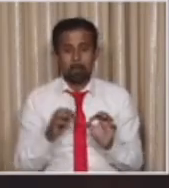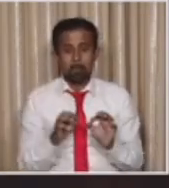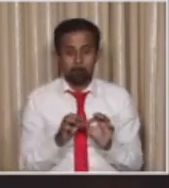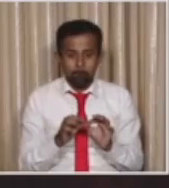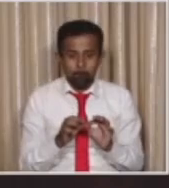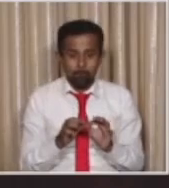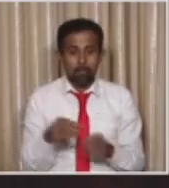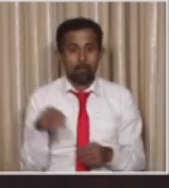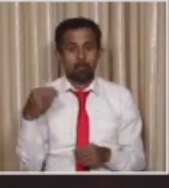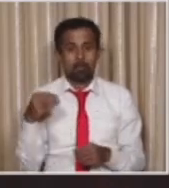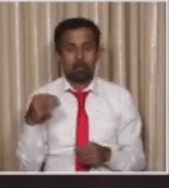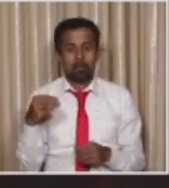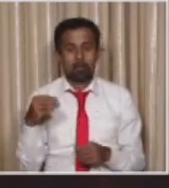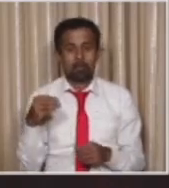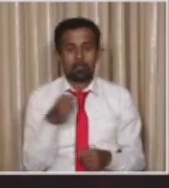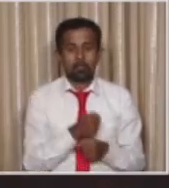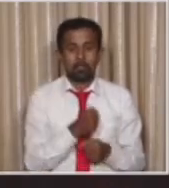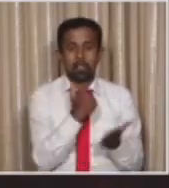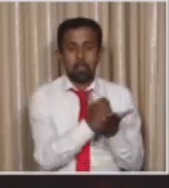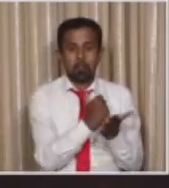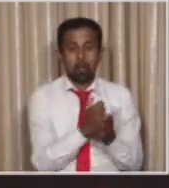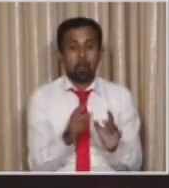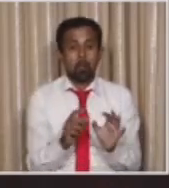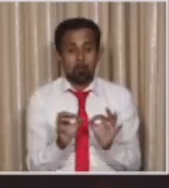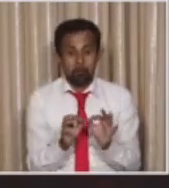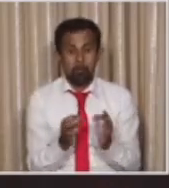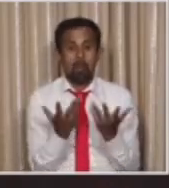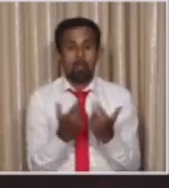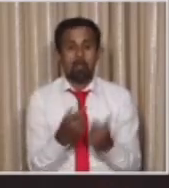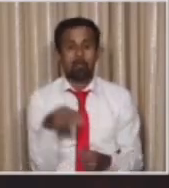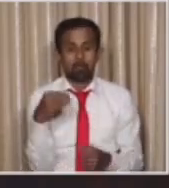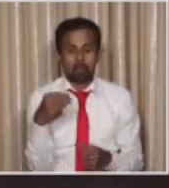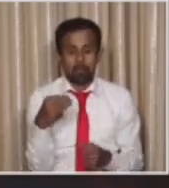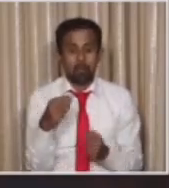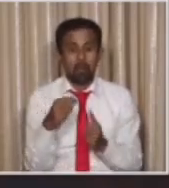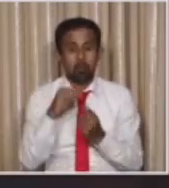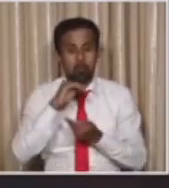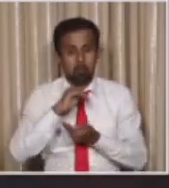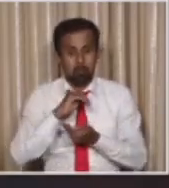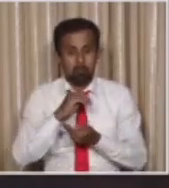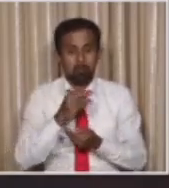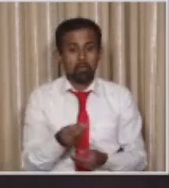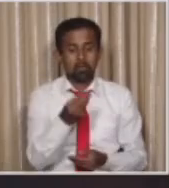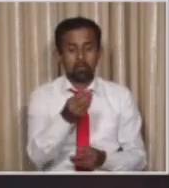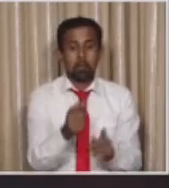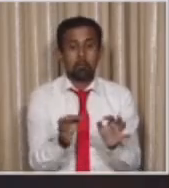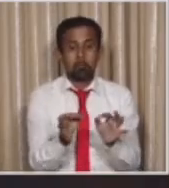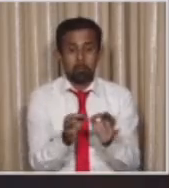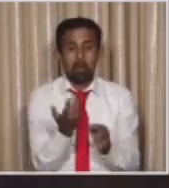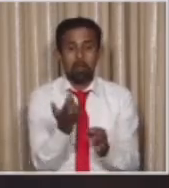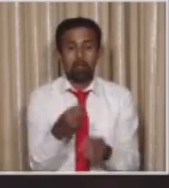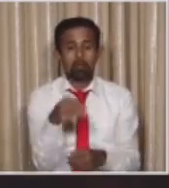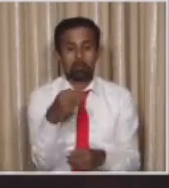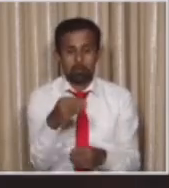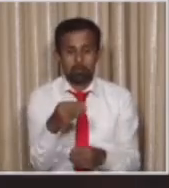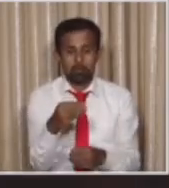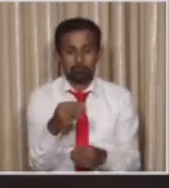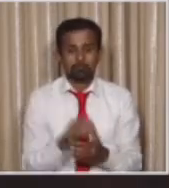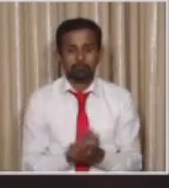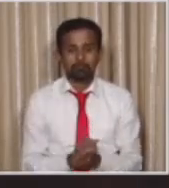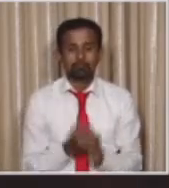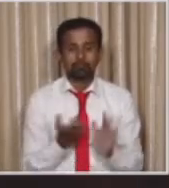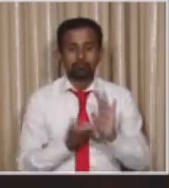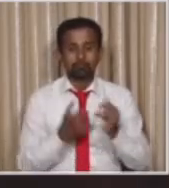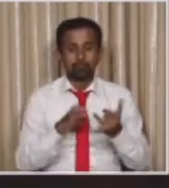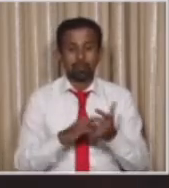ගාණක් ණයයි. ආණ්ඩුවේ බැංකුවලට බිලියන ගාණක් ණයයි. පෞද්ගලික සැපයීම් කරුවන්ට බිලියන් ගාණක් ණයයි.